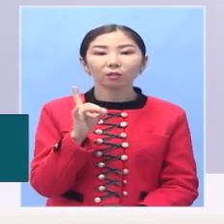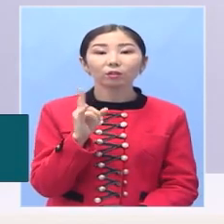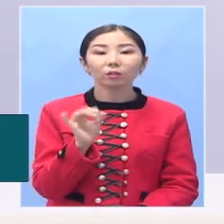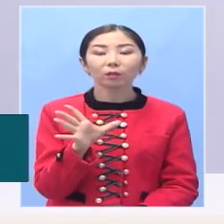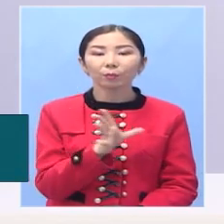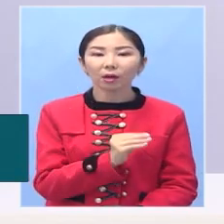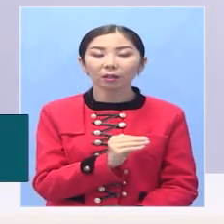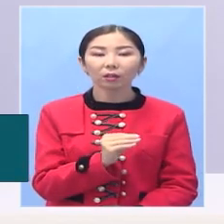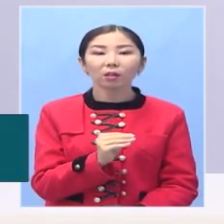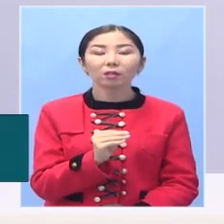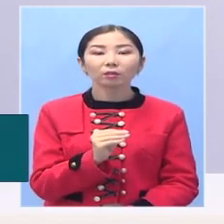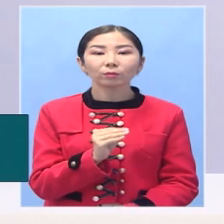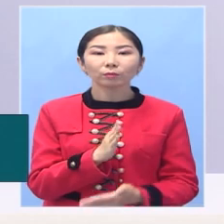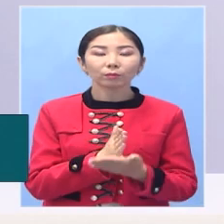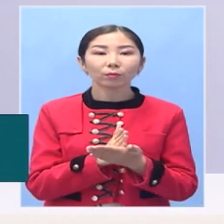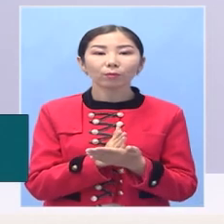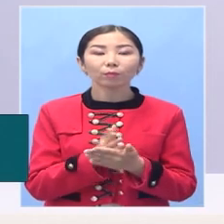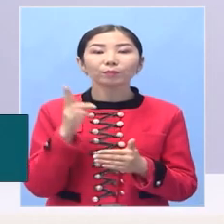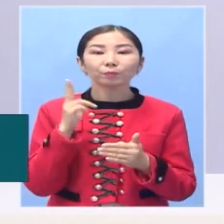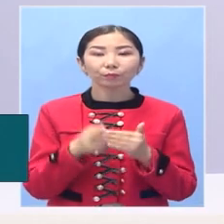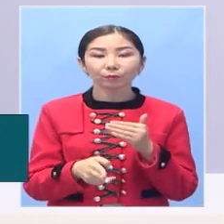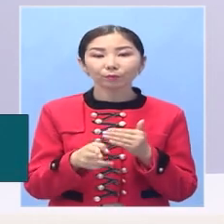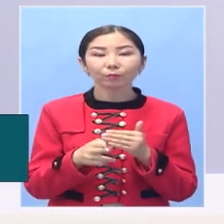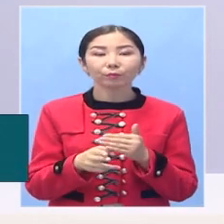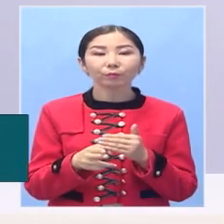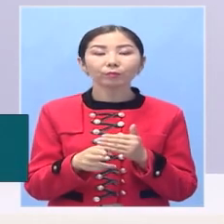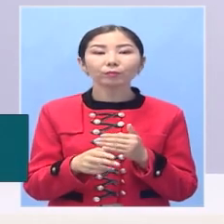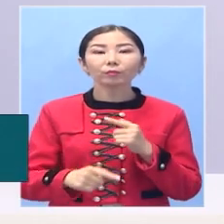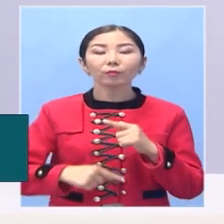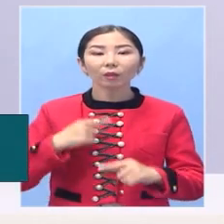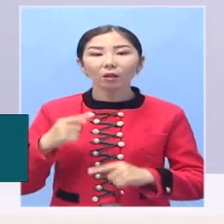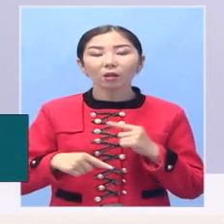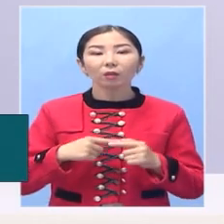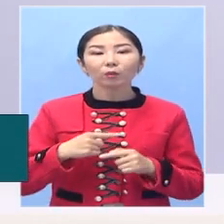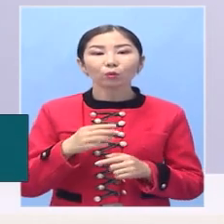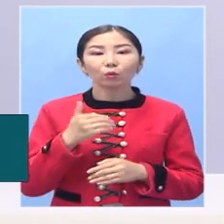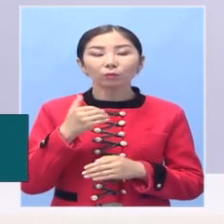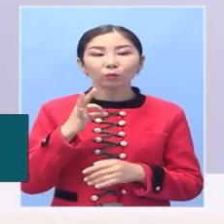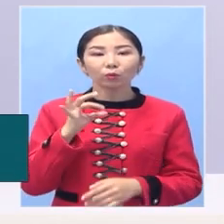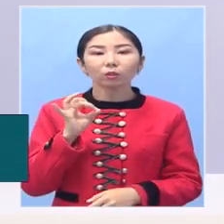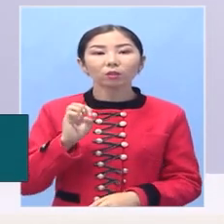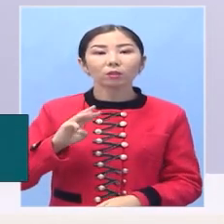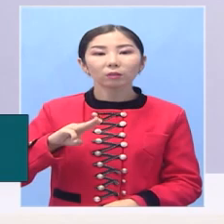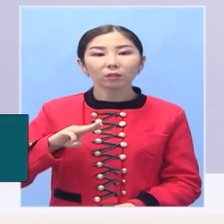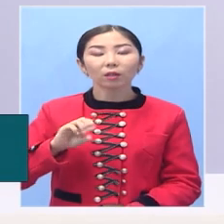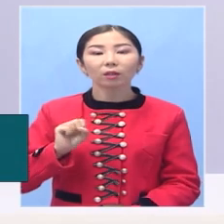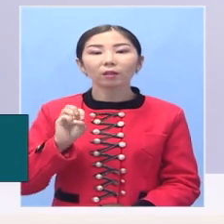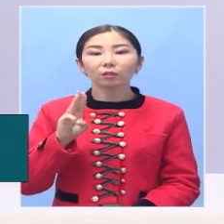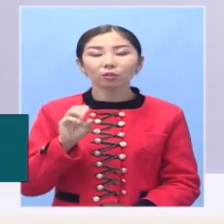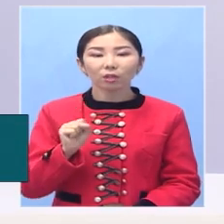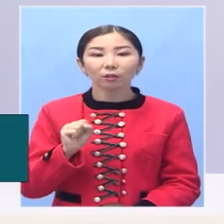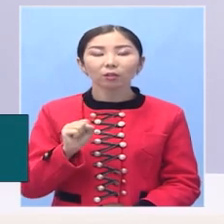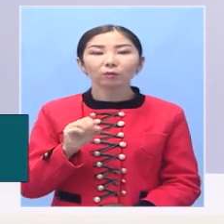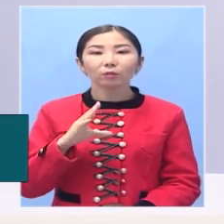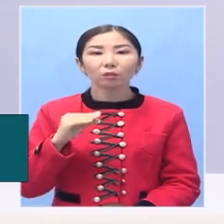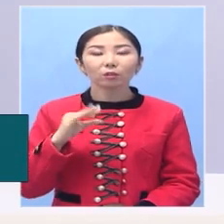баарлыгы сплошной сол жерден чыгып кетүү үчүн сонун баарлыгы каралат. А энди мисалы агымдагы жөндөө менен орташа жөндөө жана айтып аткан. А ал жерде тек